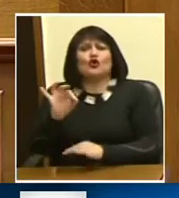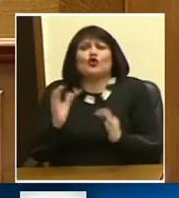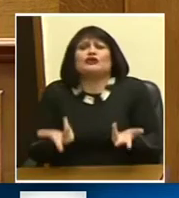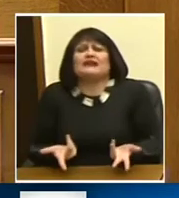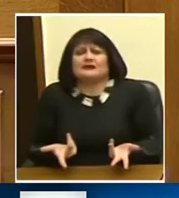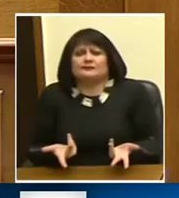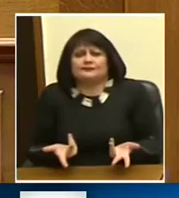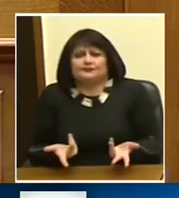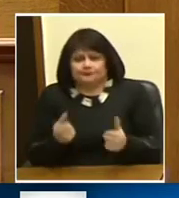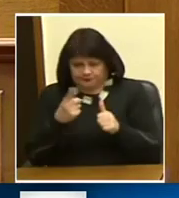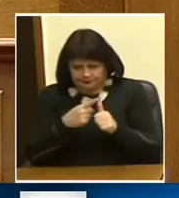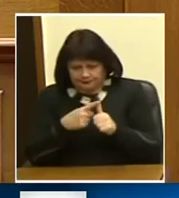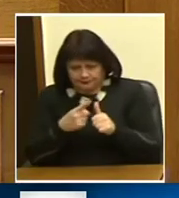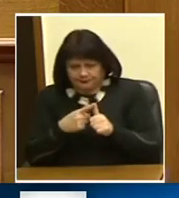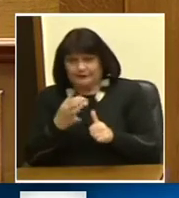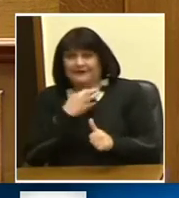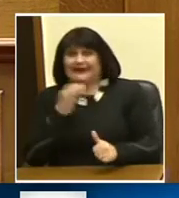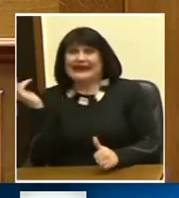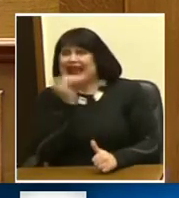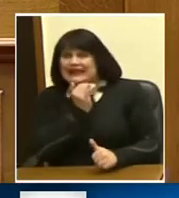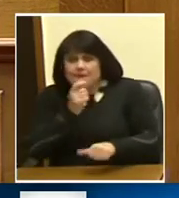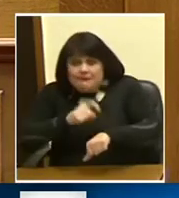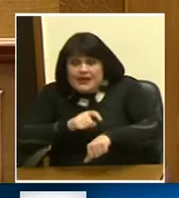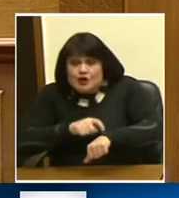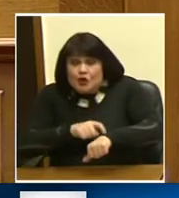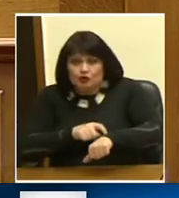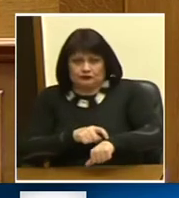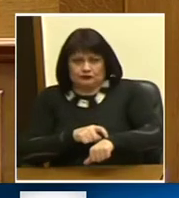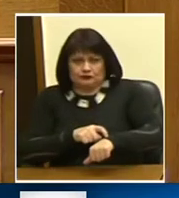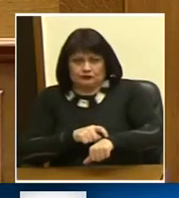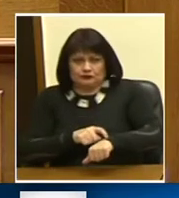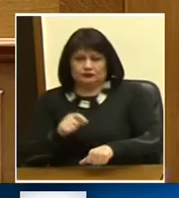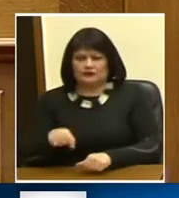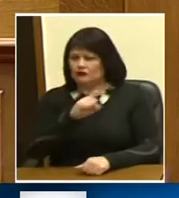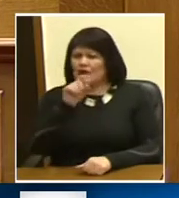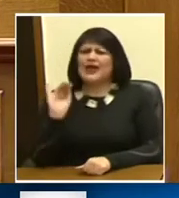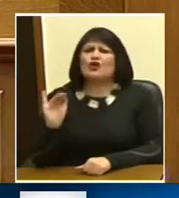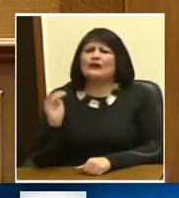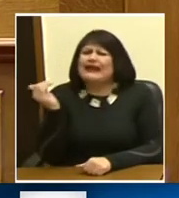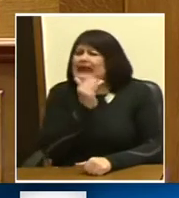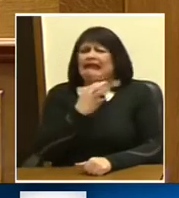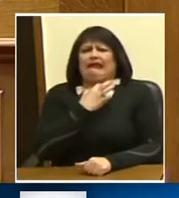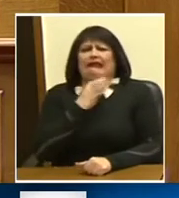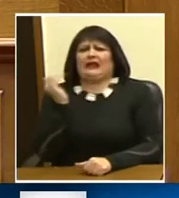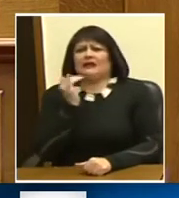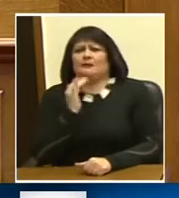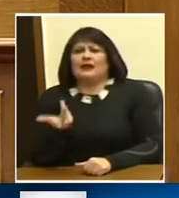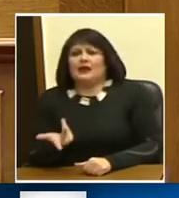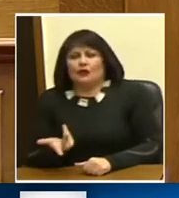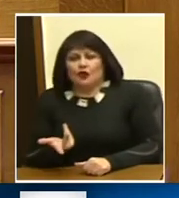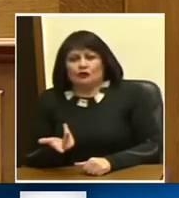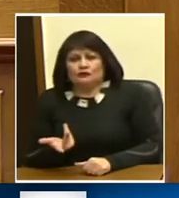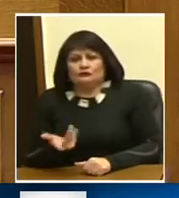απαντήσει πρώτον στο κατεπήγον των καιρών. Αυτό το ερώτημα, το κατεπήγον που έχει θέσει ένας